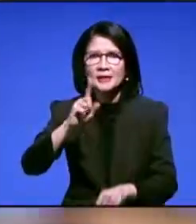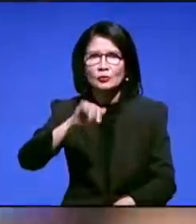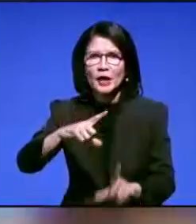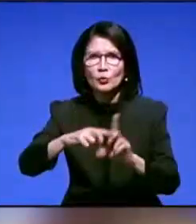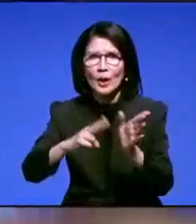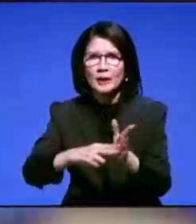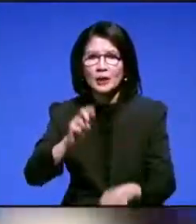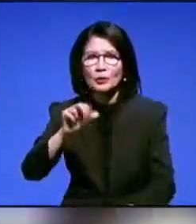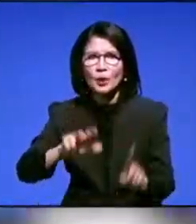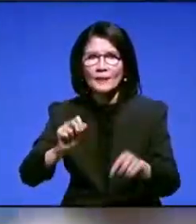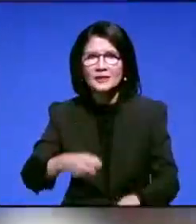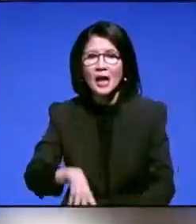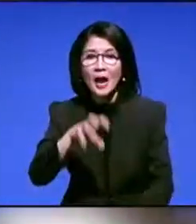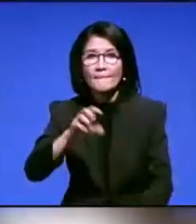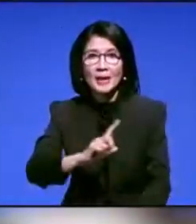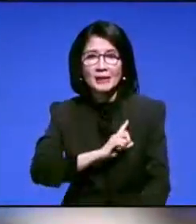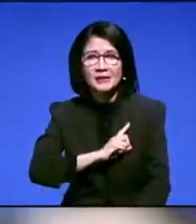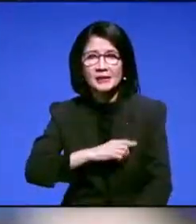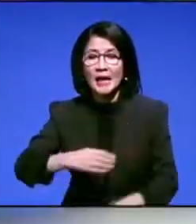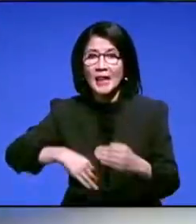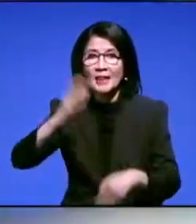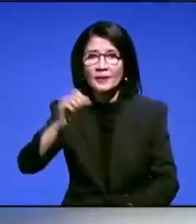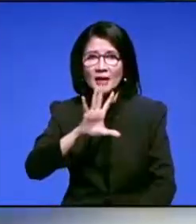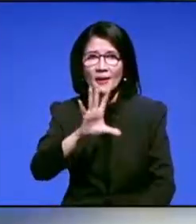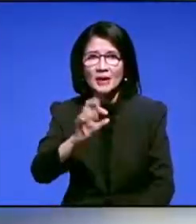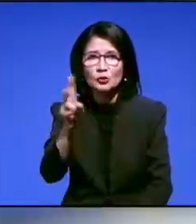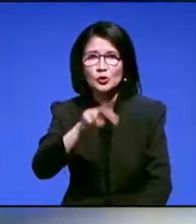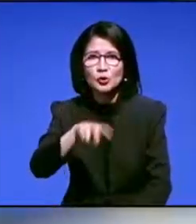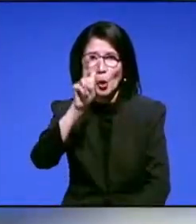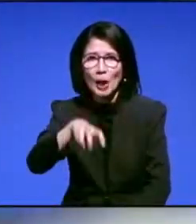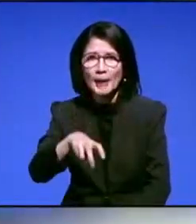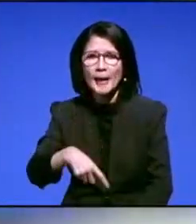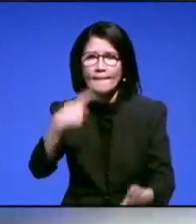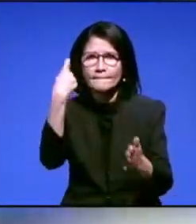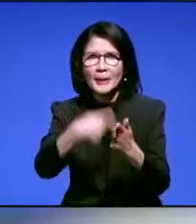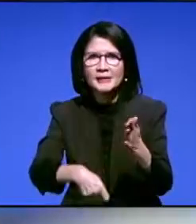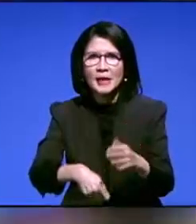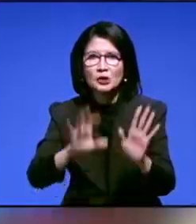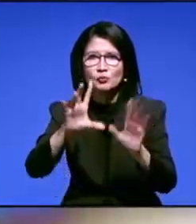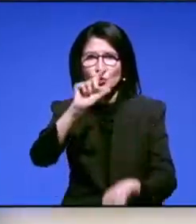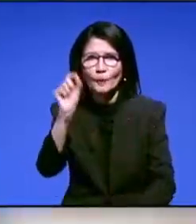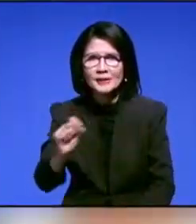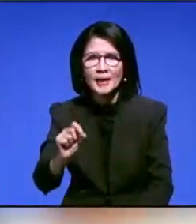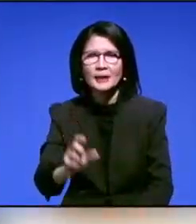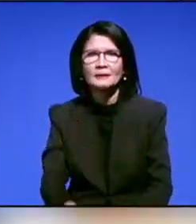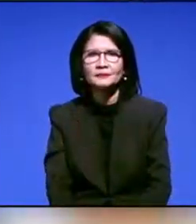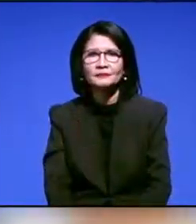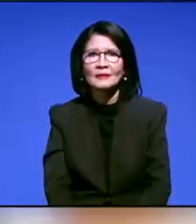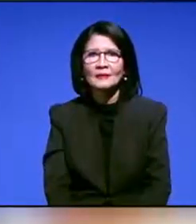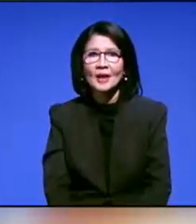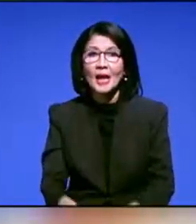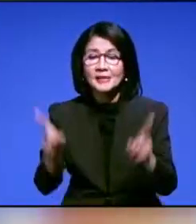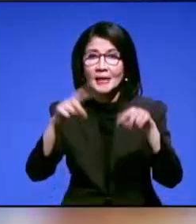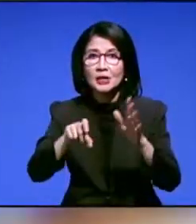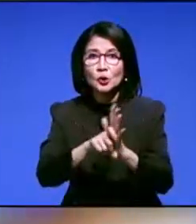2018, barang pribadi di atas $500 akan dikenakan pajak 10% flat. Jadi,